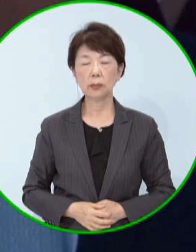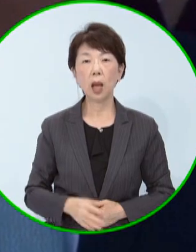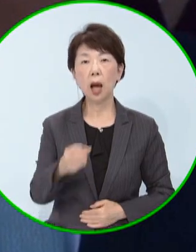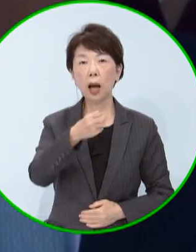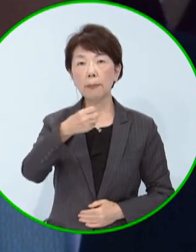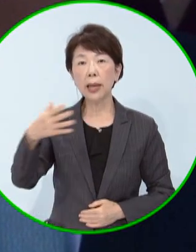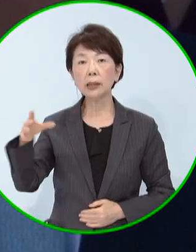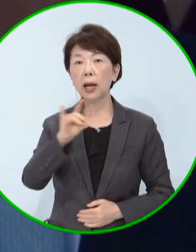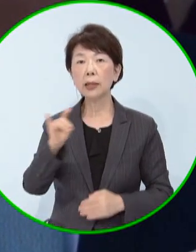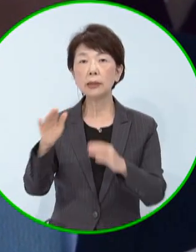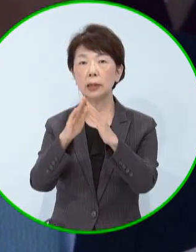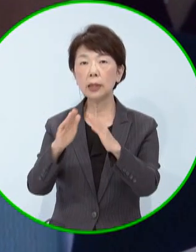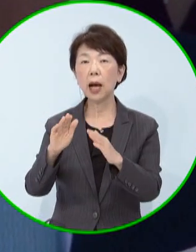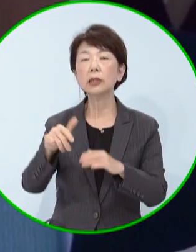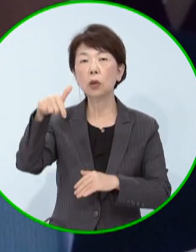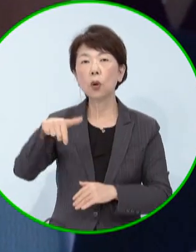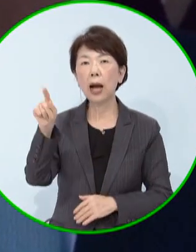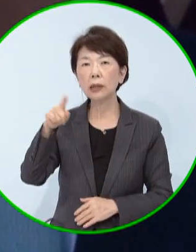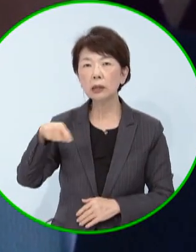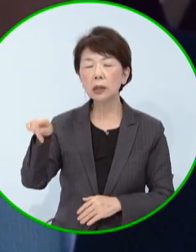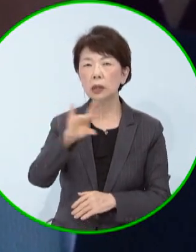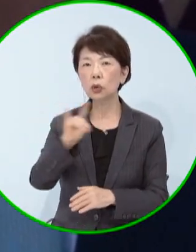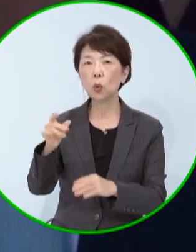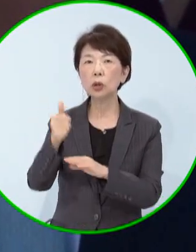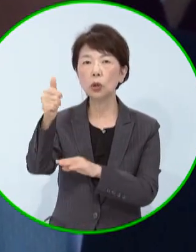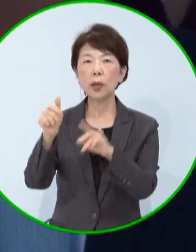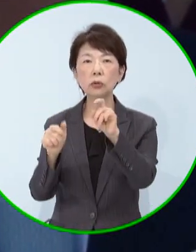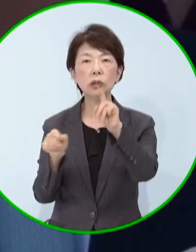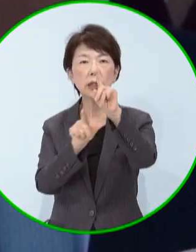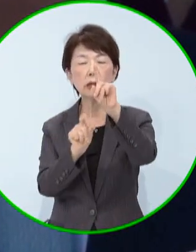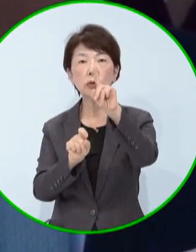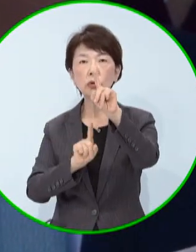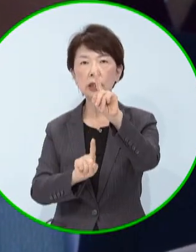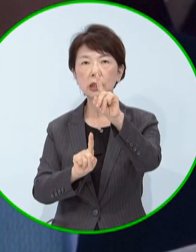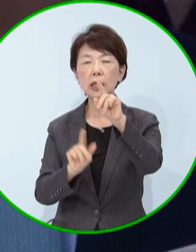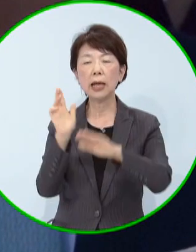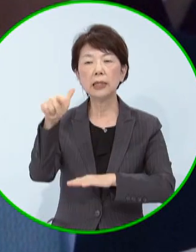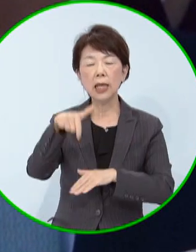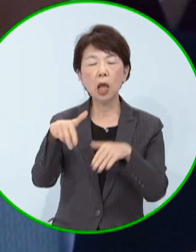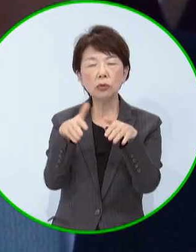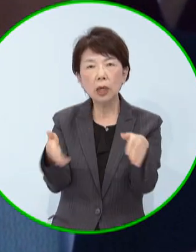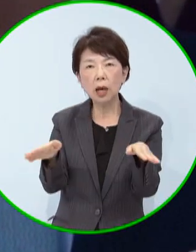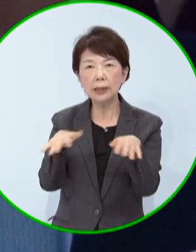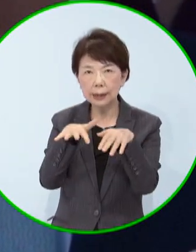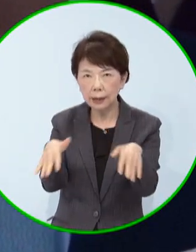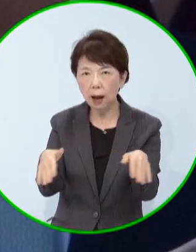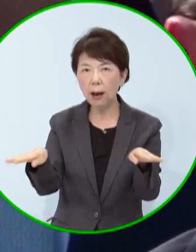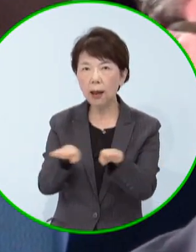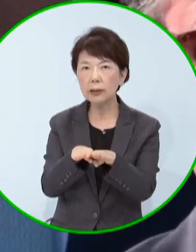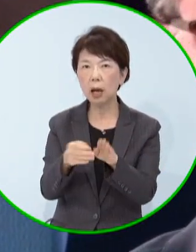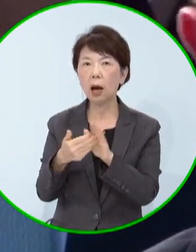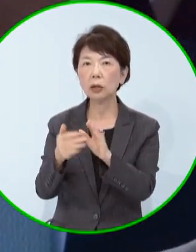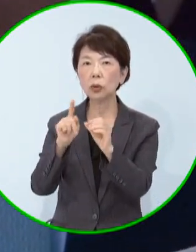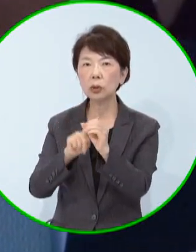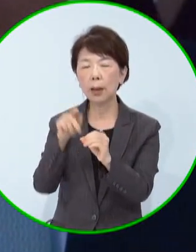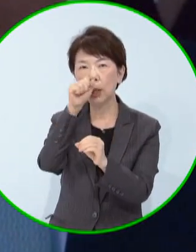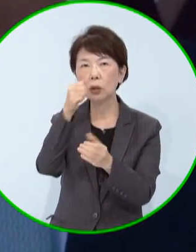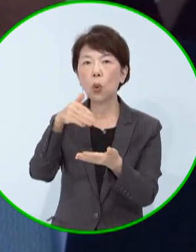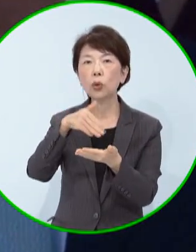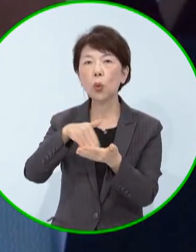アメリカ議会下院のジョンソン議長は11日、政府閉鎖を回避するための暫定予算案を発表し